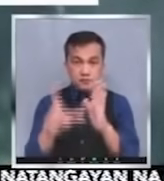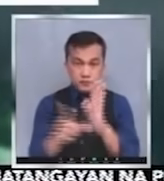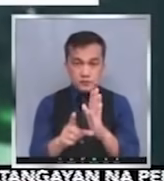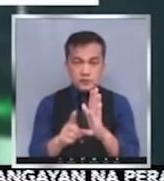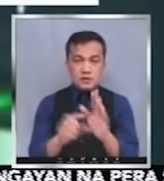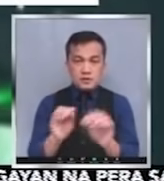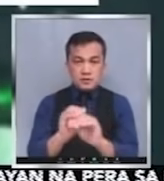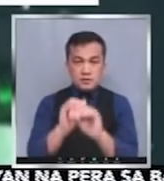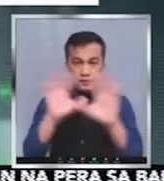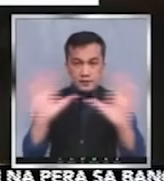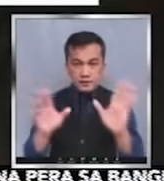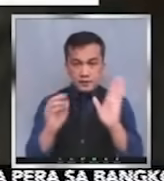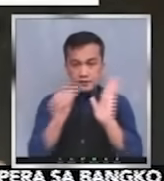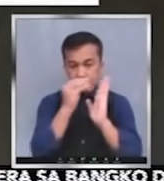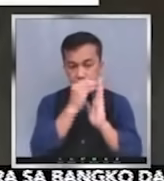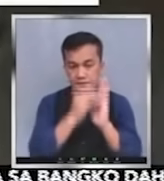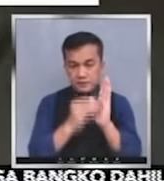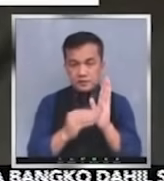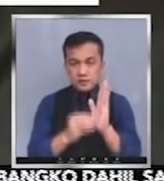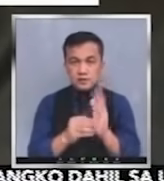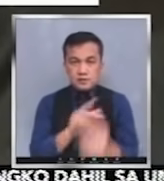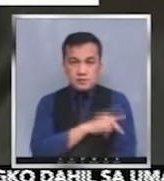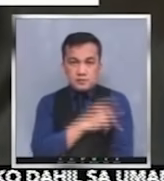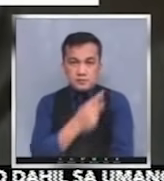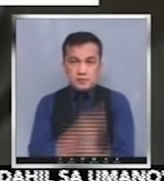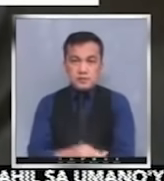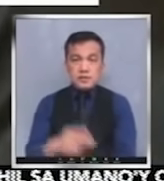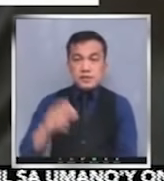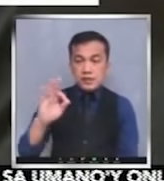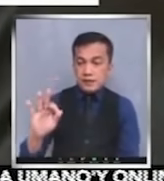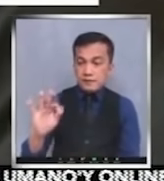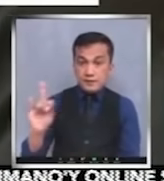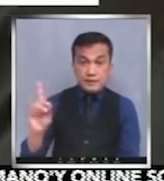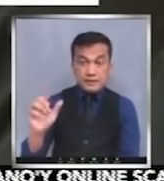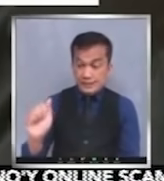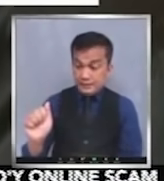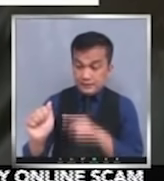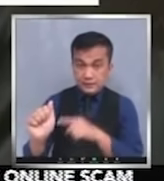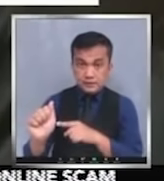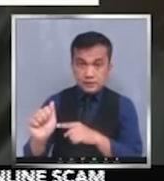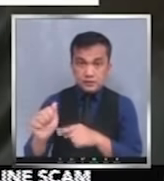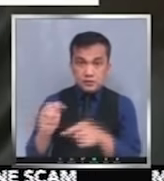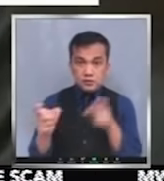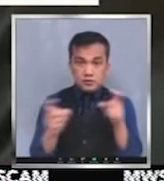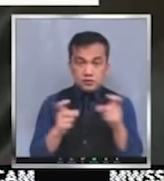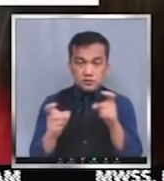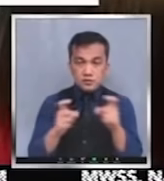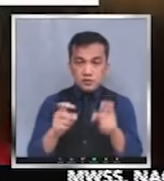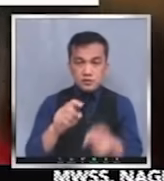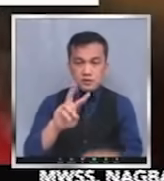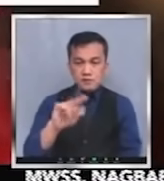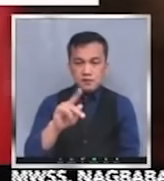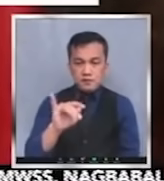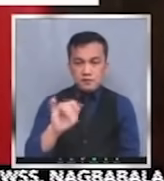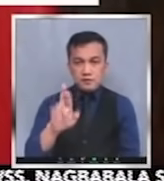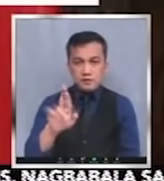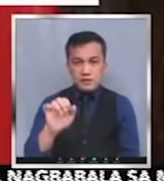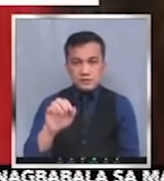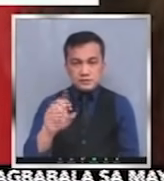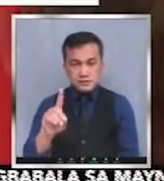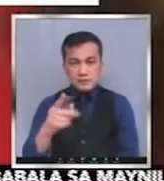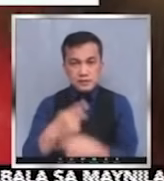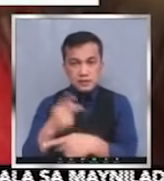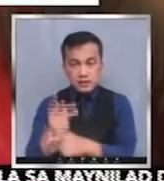raon na nakasaad na nasa kapangyarihan ng Food and Drug Administration ang mag-regulate sa vaporized nicotine products. Pero nais